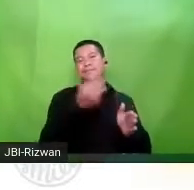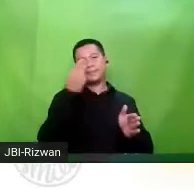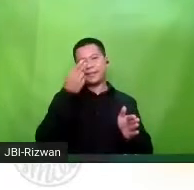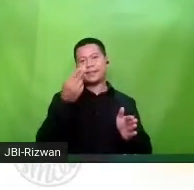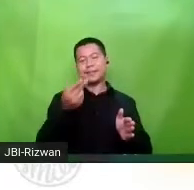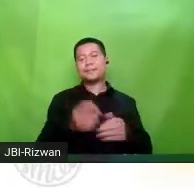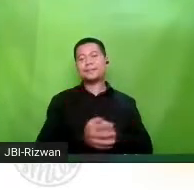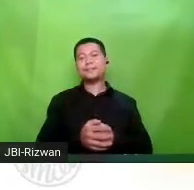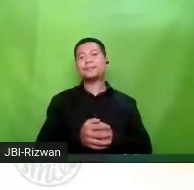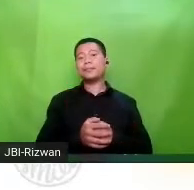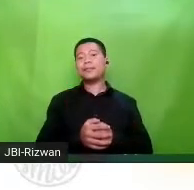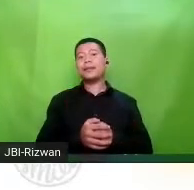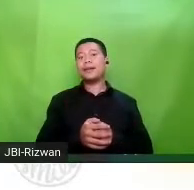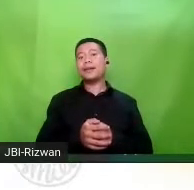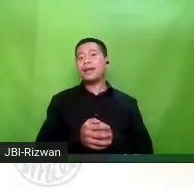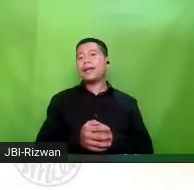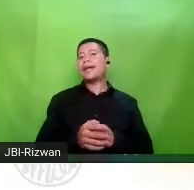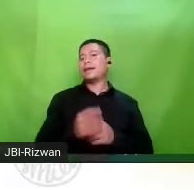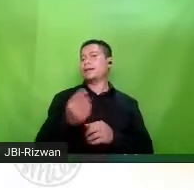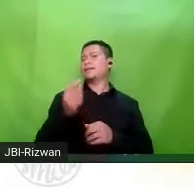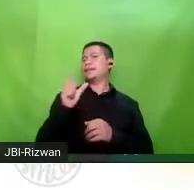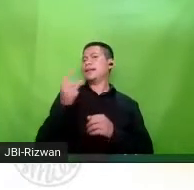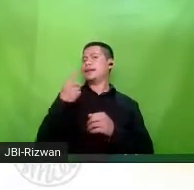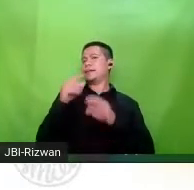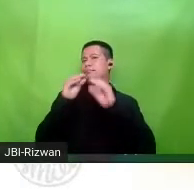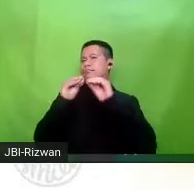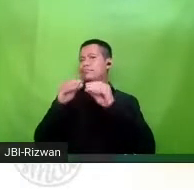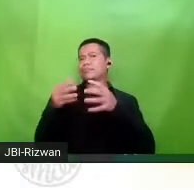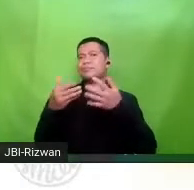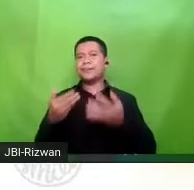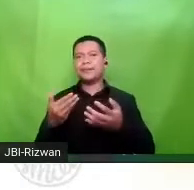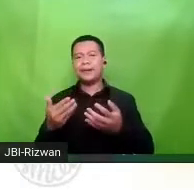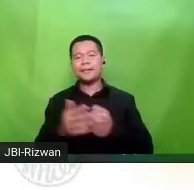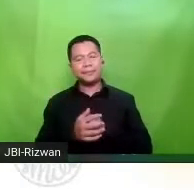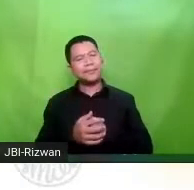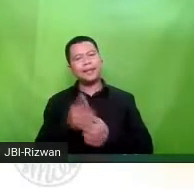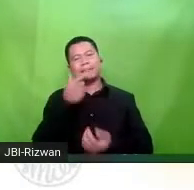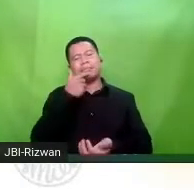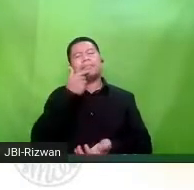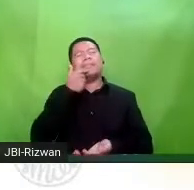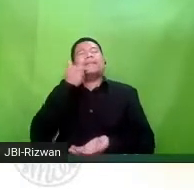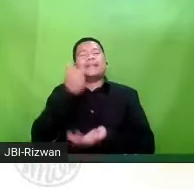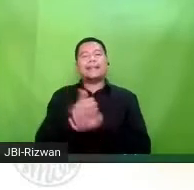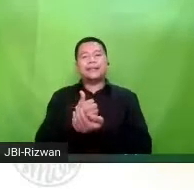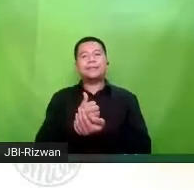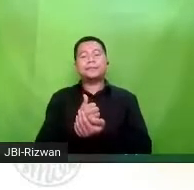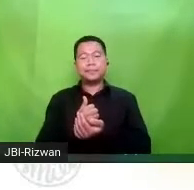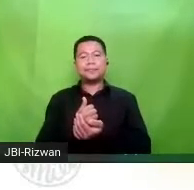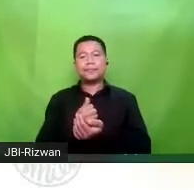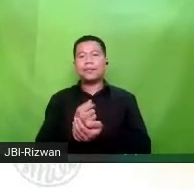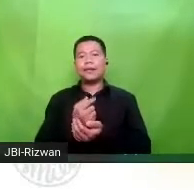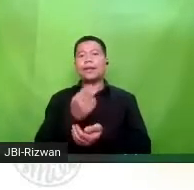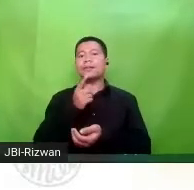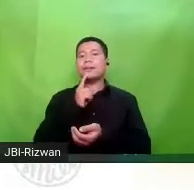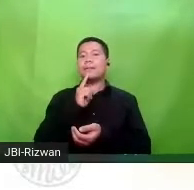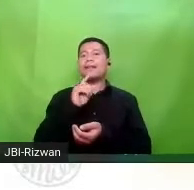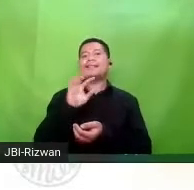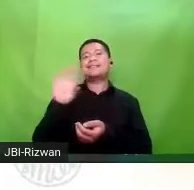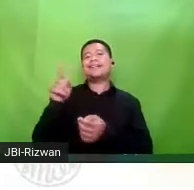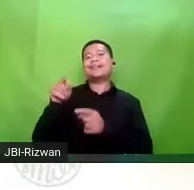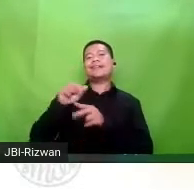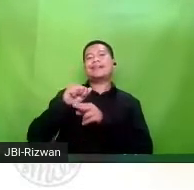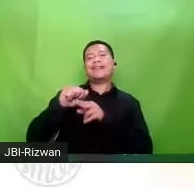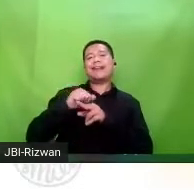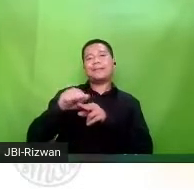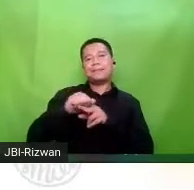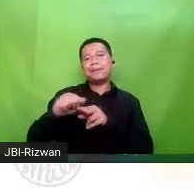Intervensi yang kita lakukan adalah dengan, ya ini paling penting ya, karena selain kemudian terapi perilaku yang diberikan